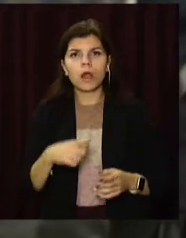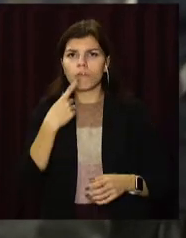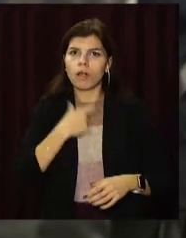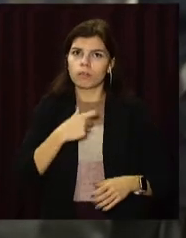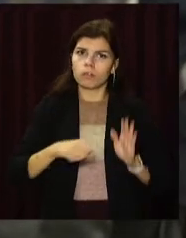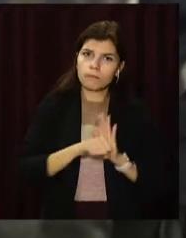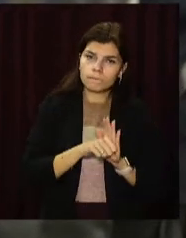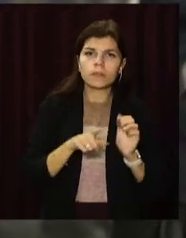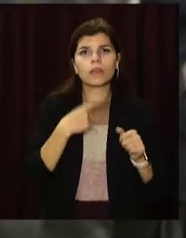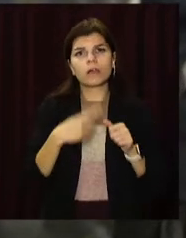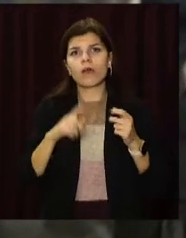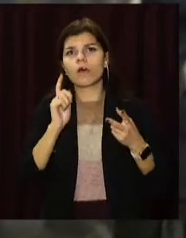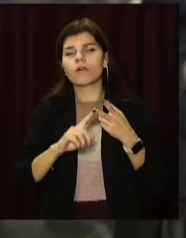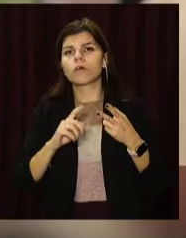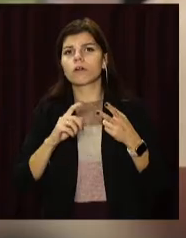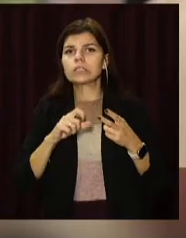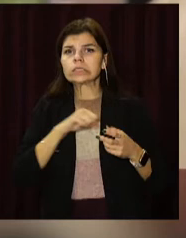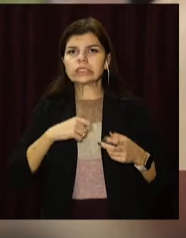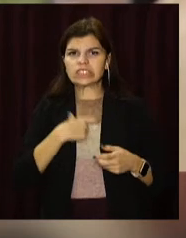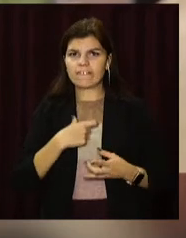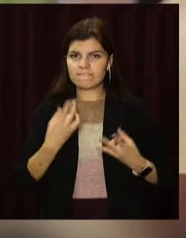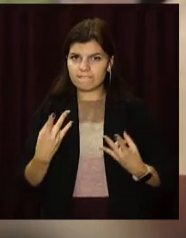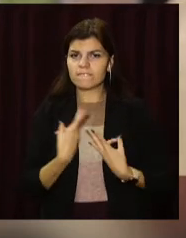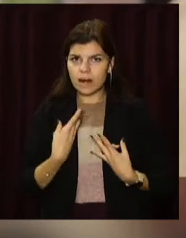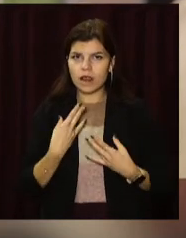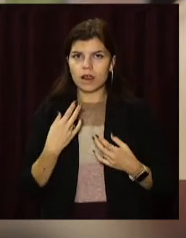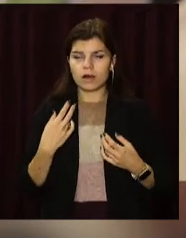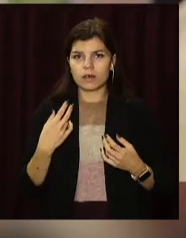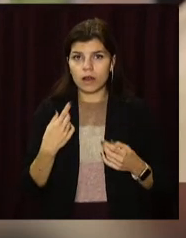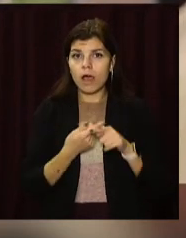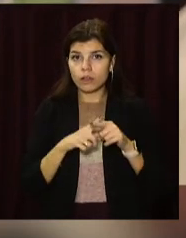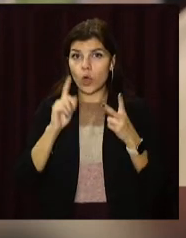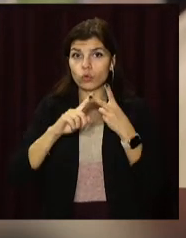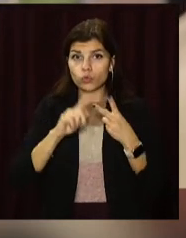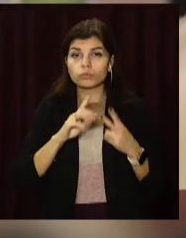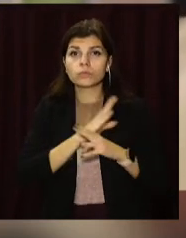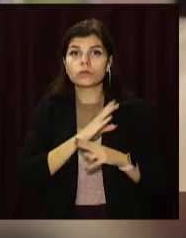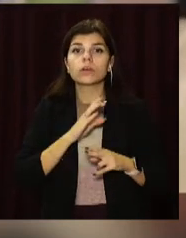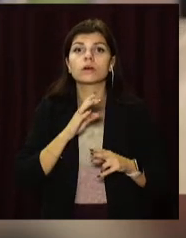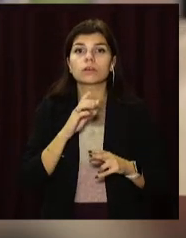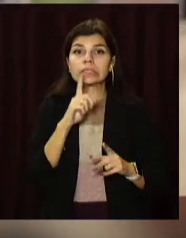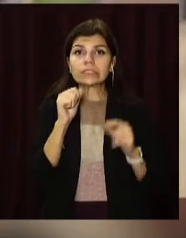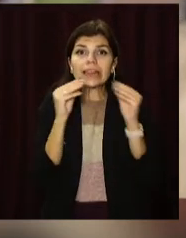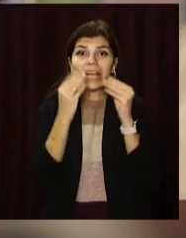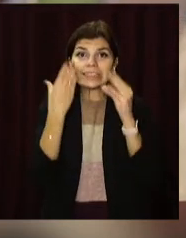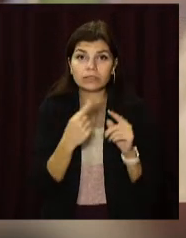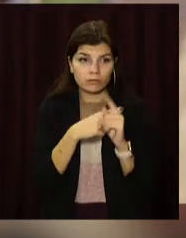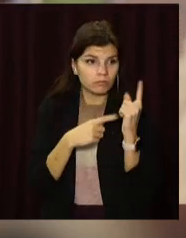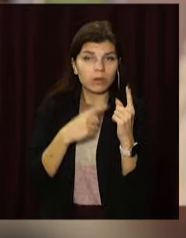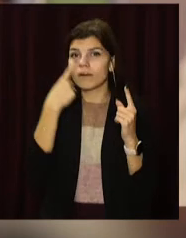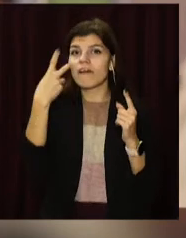та умисне тяжке тілесне ушкодження, що спричинило смерть. Це вже друга смерть строковика за останні 10 днів.